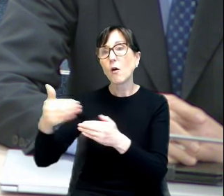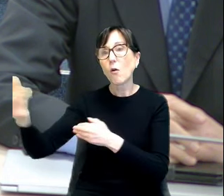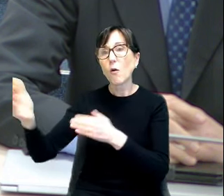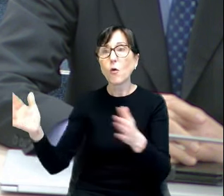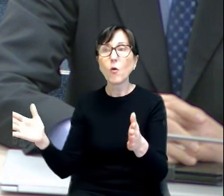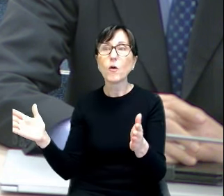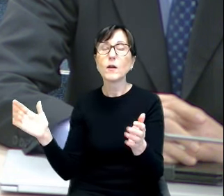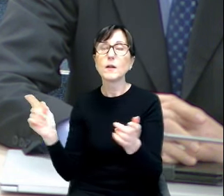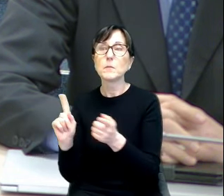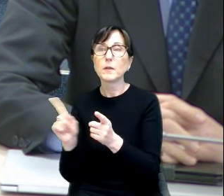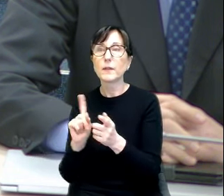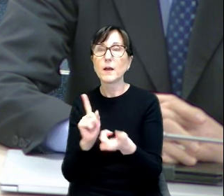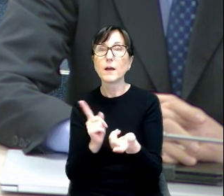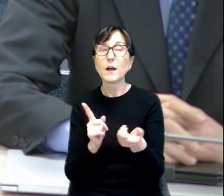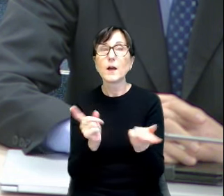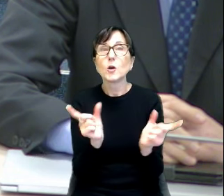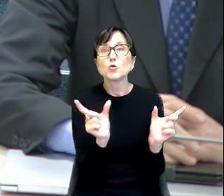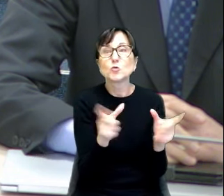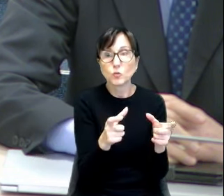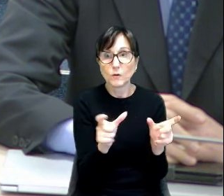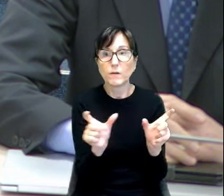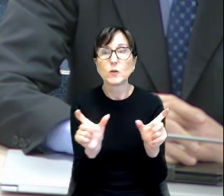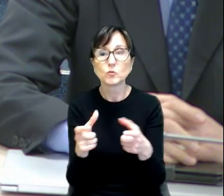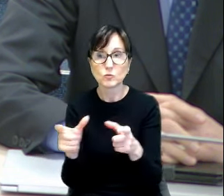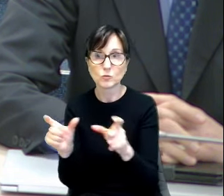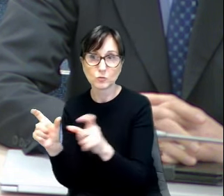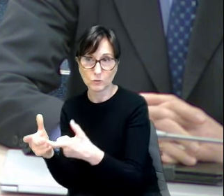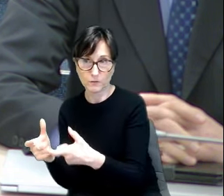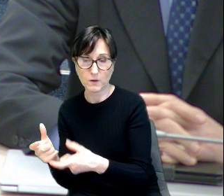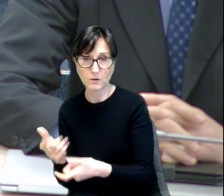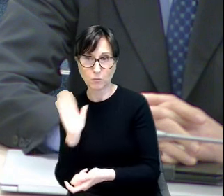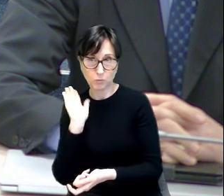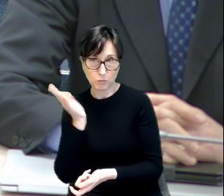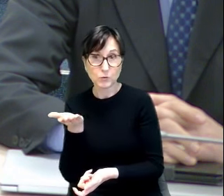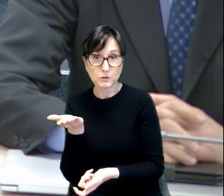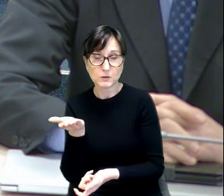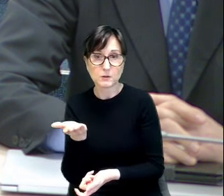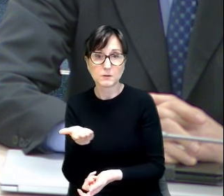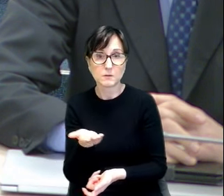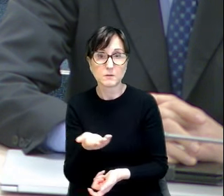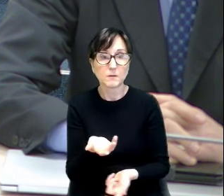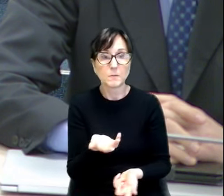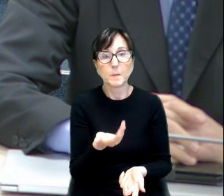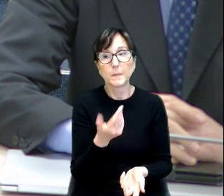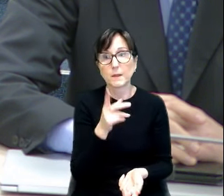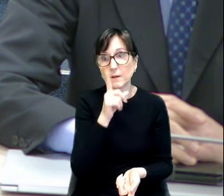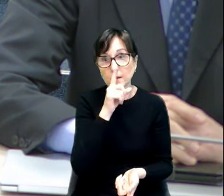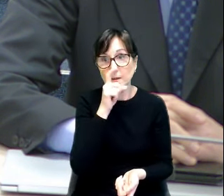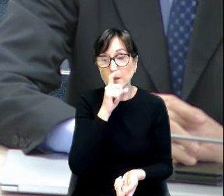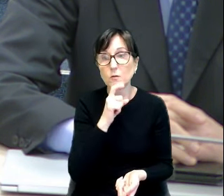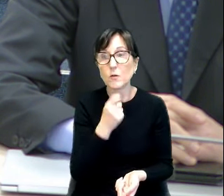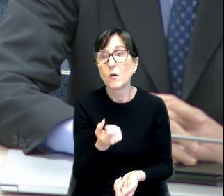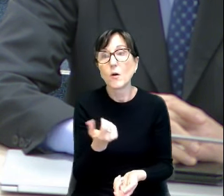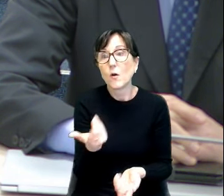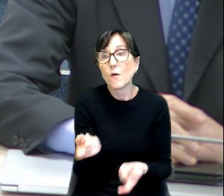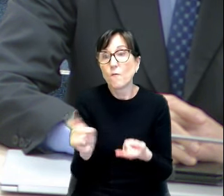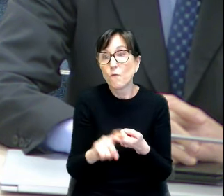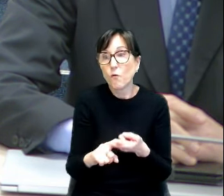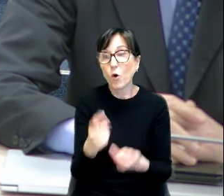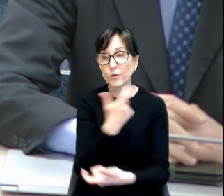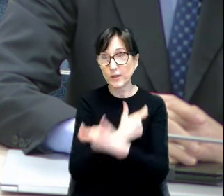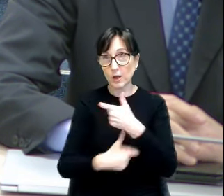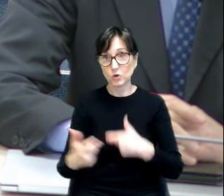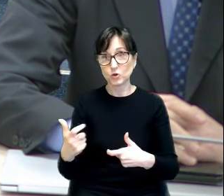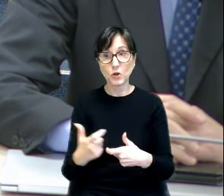mokyklų arba nuo darželių jeigu žiūrėti į lošimus tai nu prie ko darželis darželinukai nelošia nu ta prasme šioj